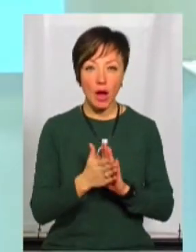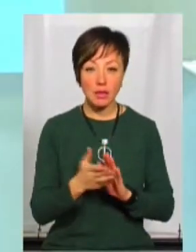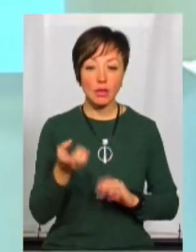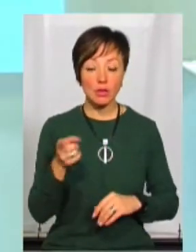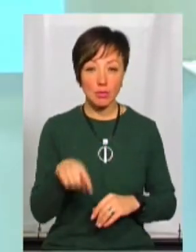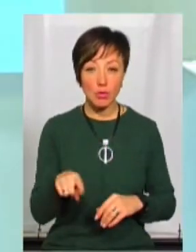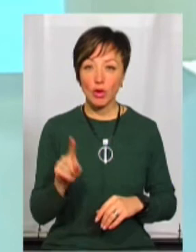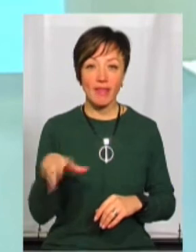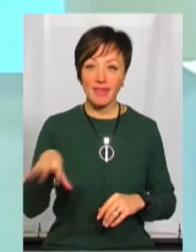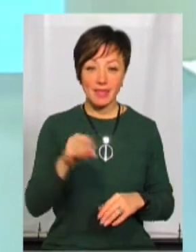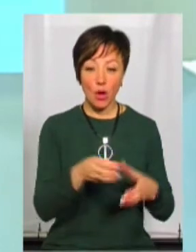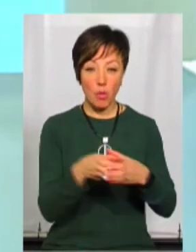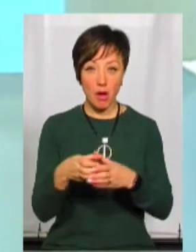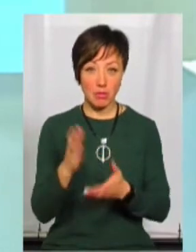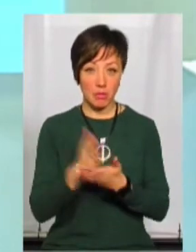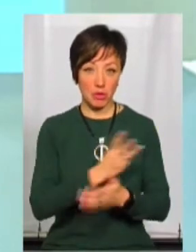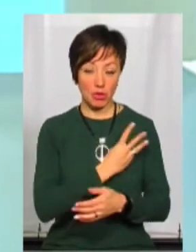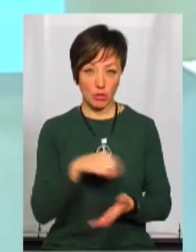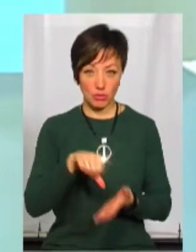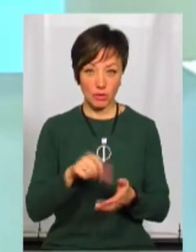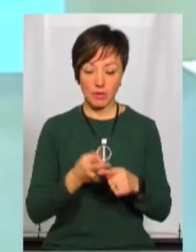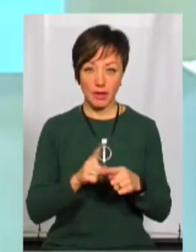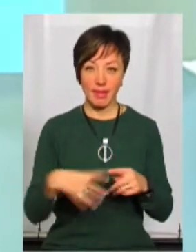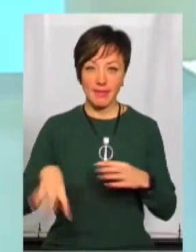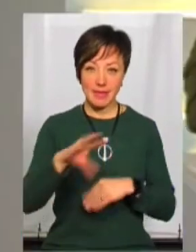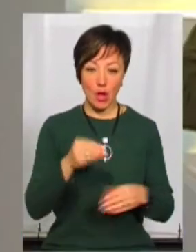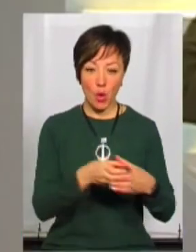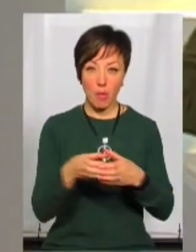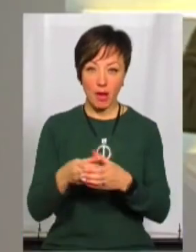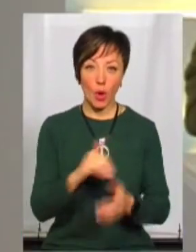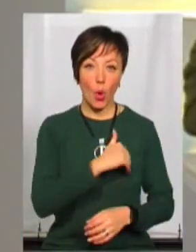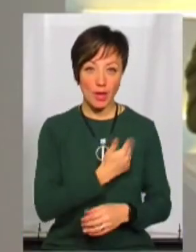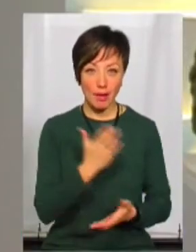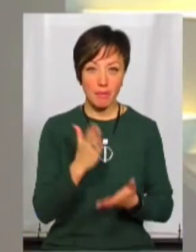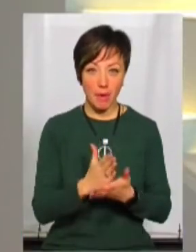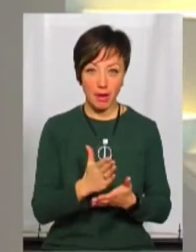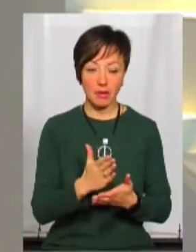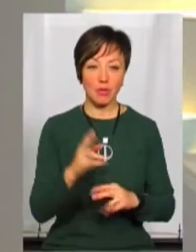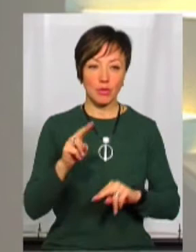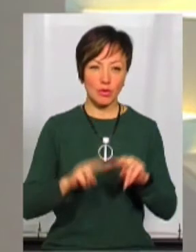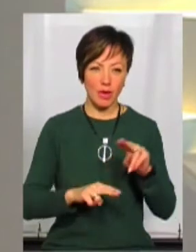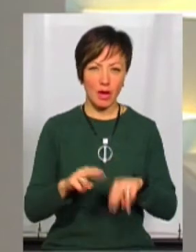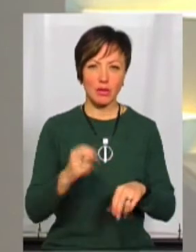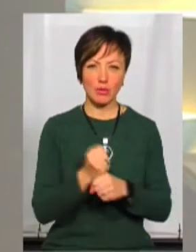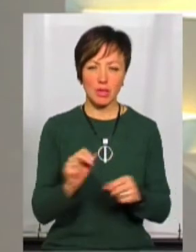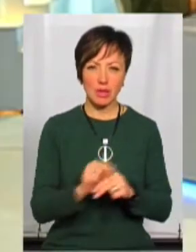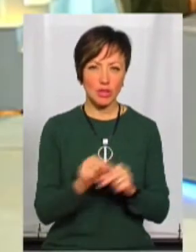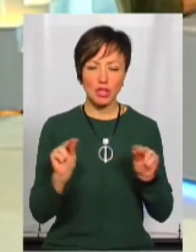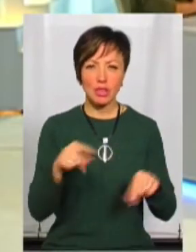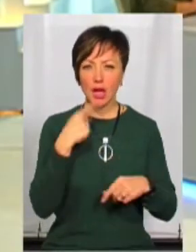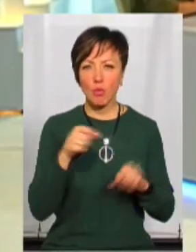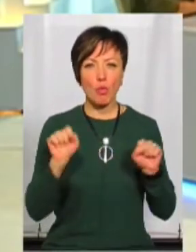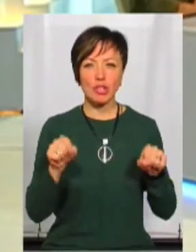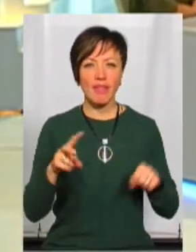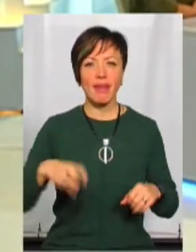що, по-перше, не всі громади виявили бажання взяти участь в цьому проєкті. Тобто не всі громади, вони хочуть будувати, робити ремонт? Чесно